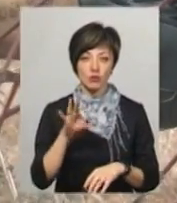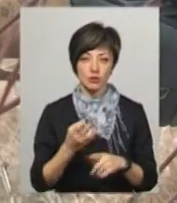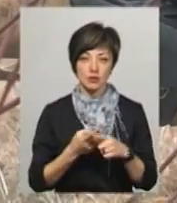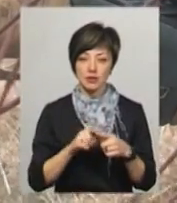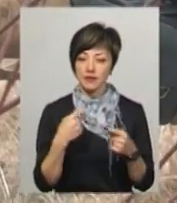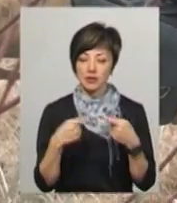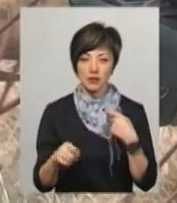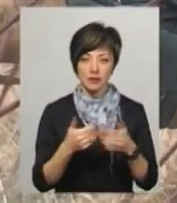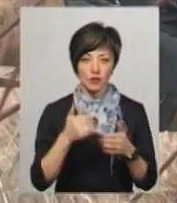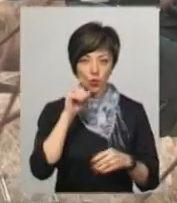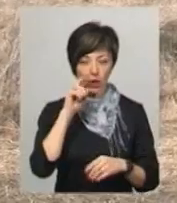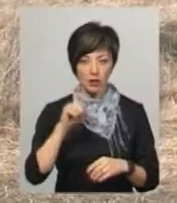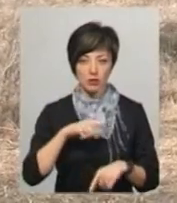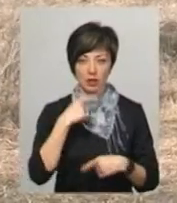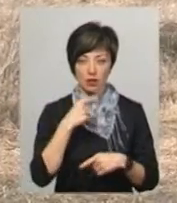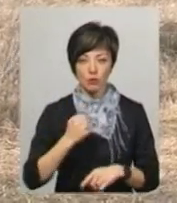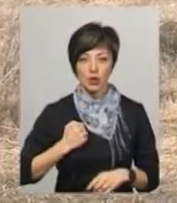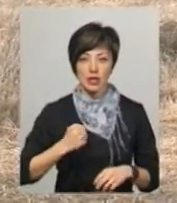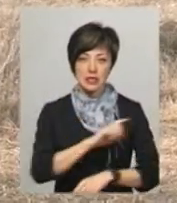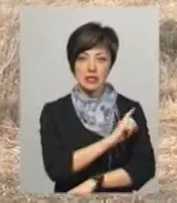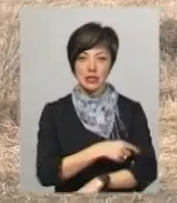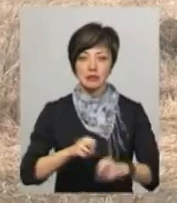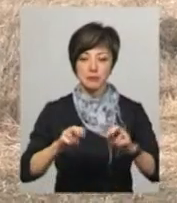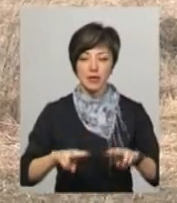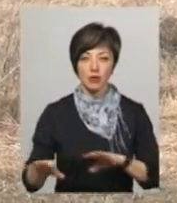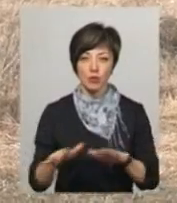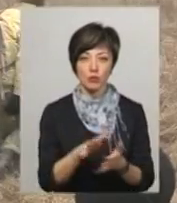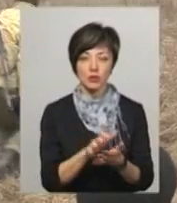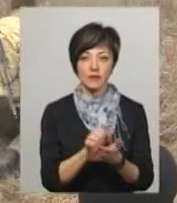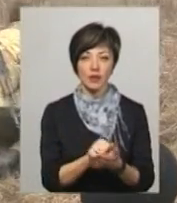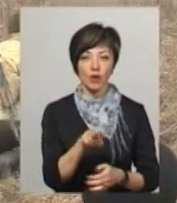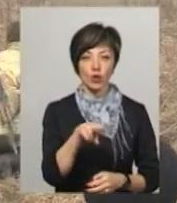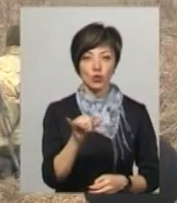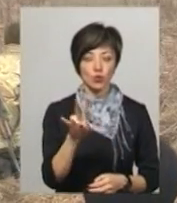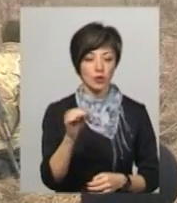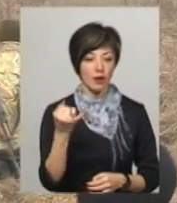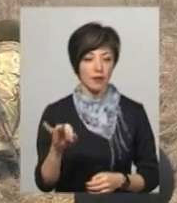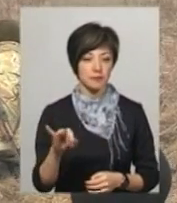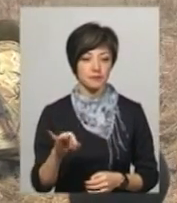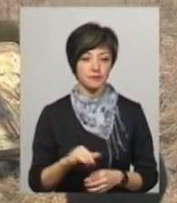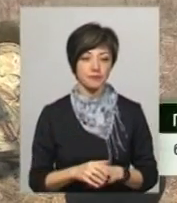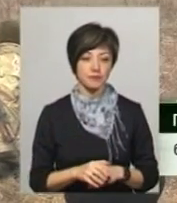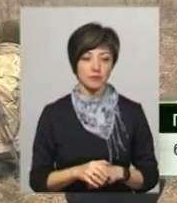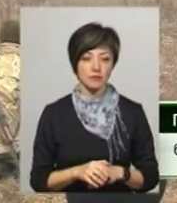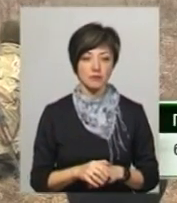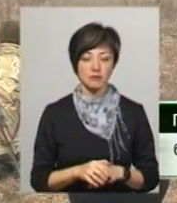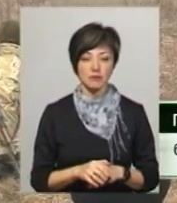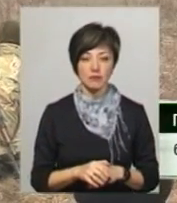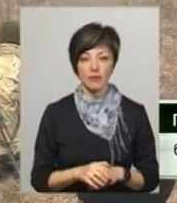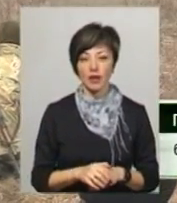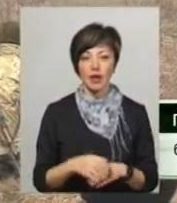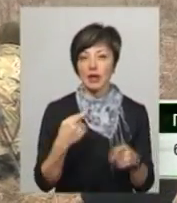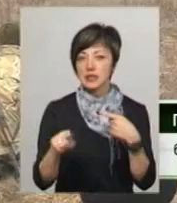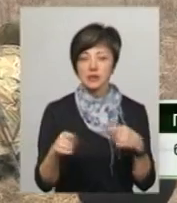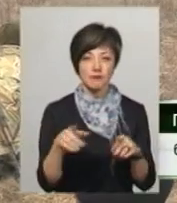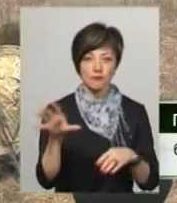значно відрізняється від української, каже боєць сил спеціальних операцій із позивним «Дунай». Різниця в усьому. Наші нормативи навіть при